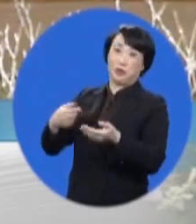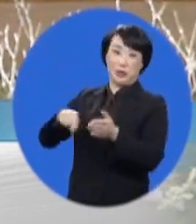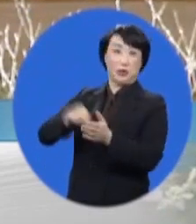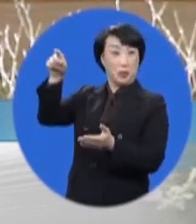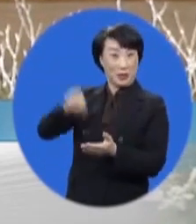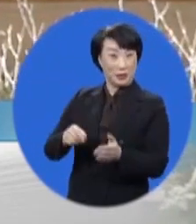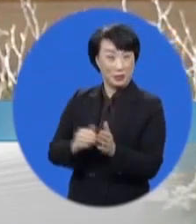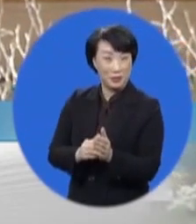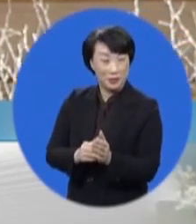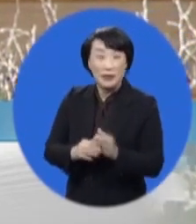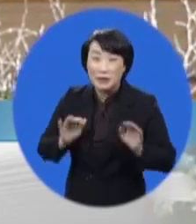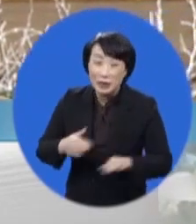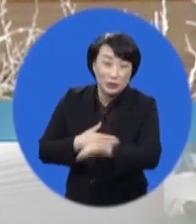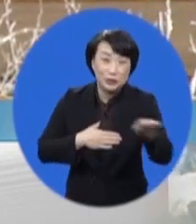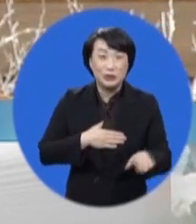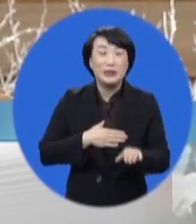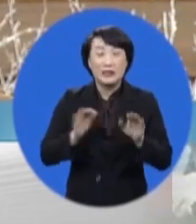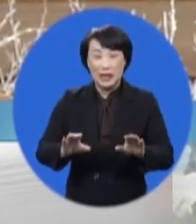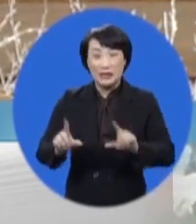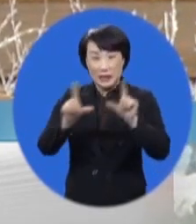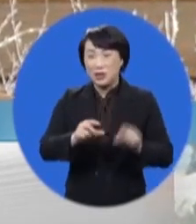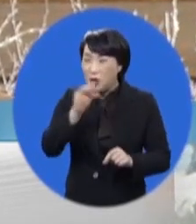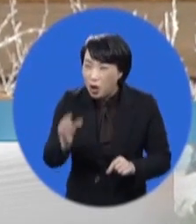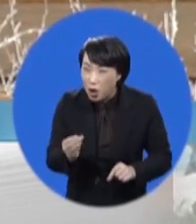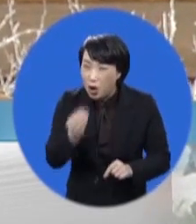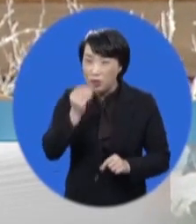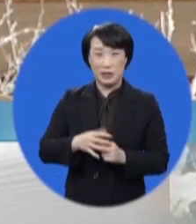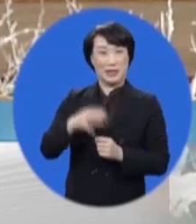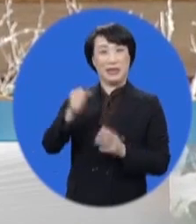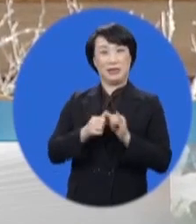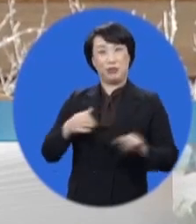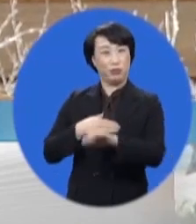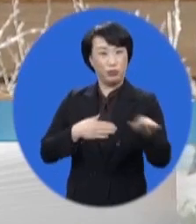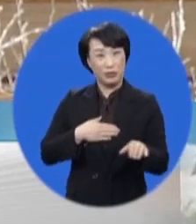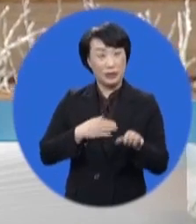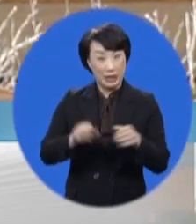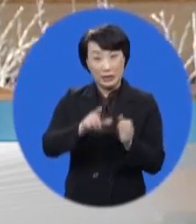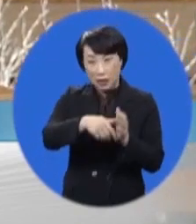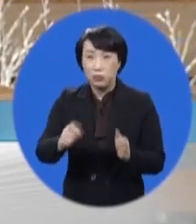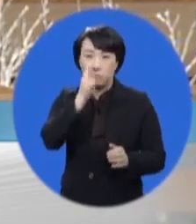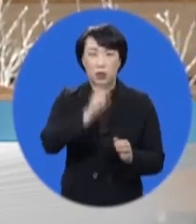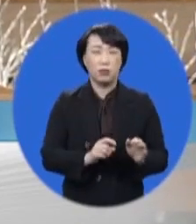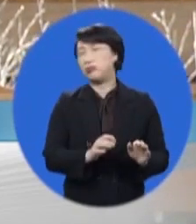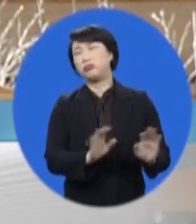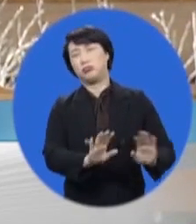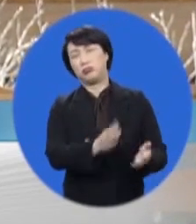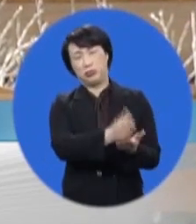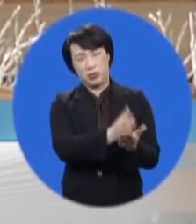오셨으니, 그래서 우리는 거룩한 세월을 가진 자는 세월을 더럽히면 안